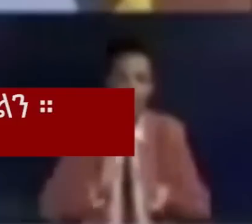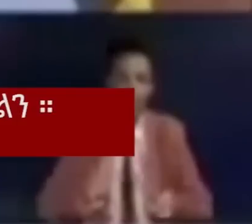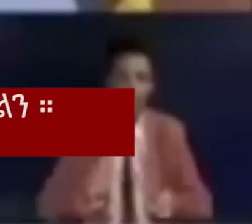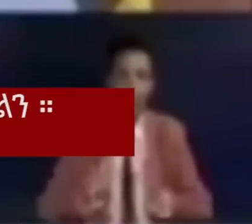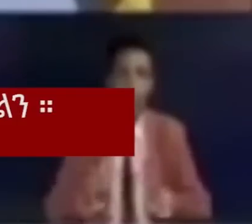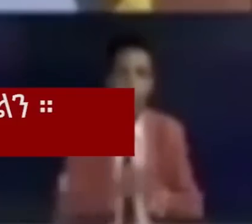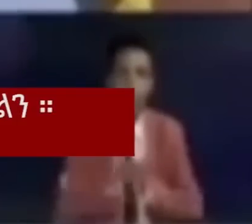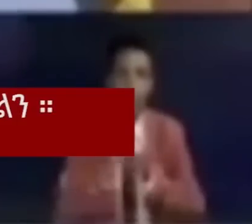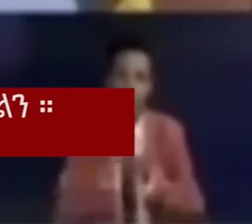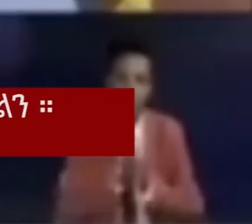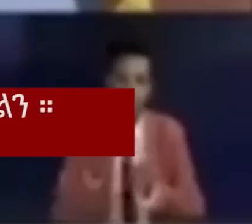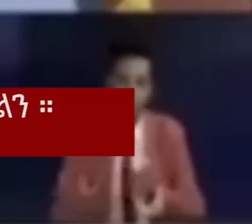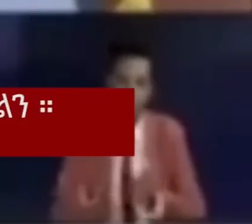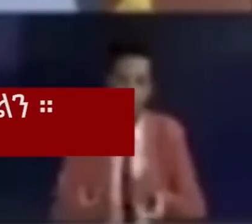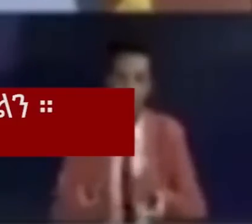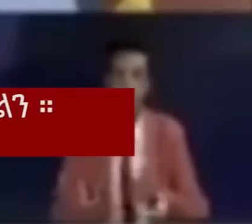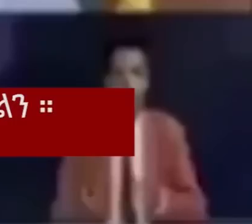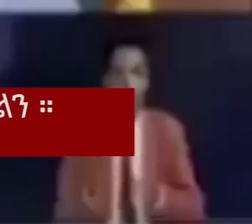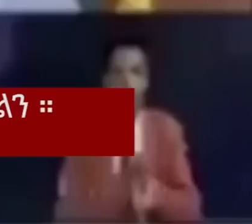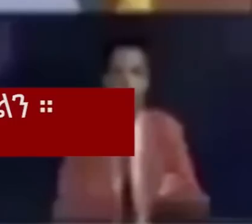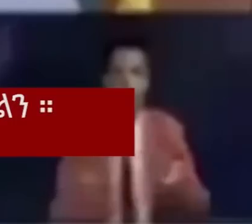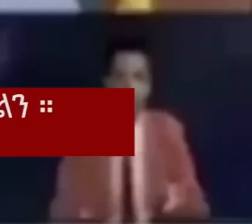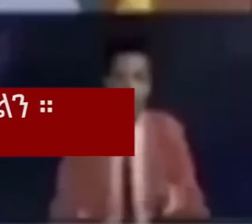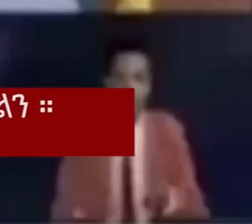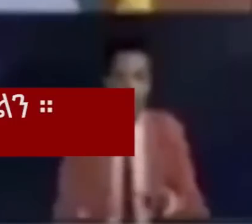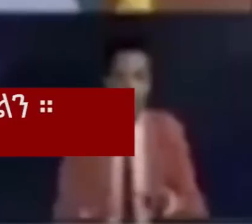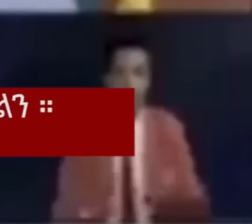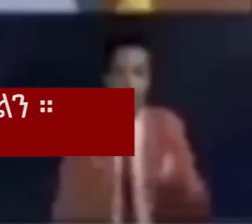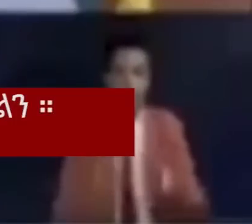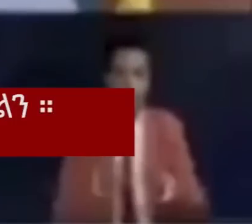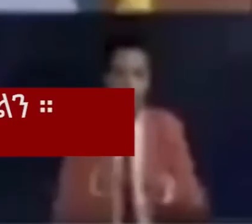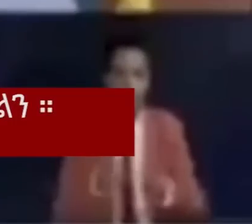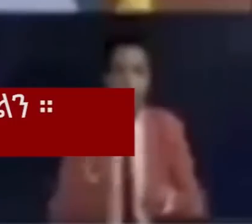አልበኝነት እንዲነግስ ህወሓት ምክንያት ተደርጎ ሊወሰድ አይችልም።